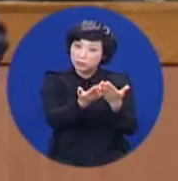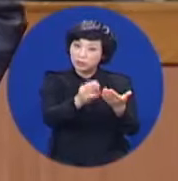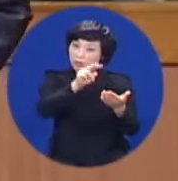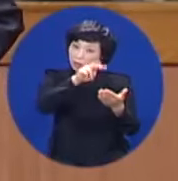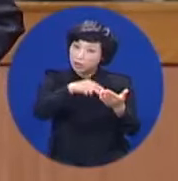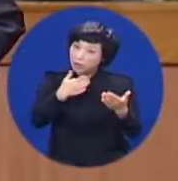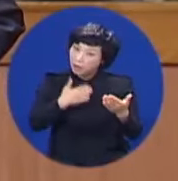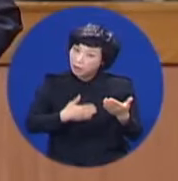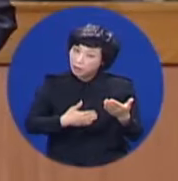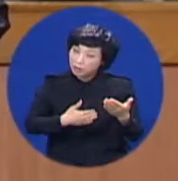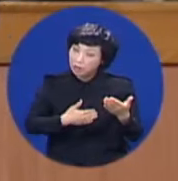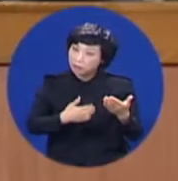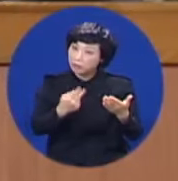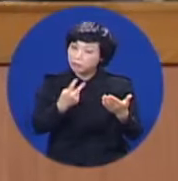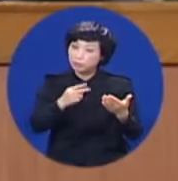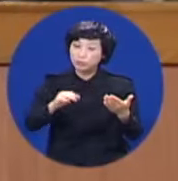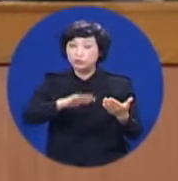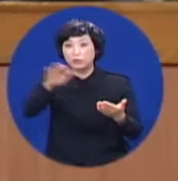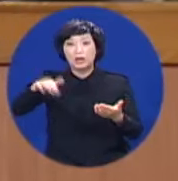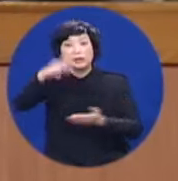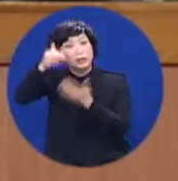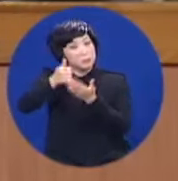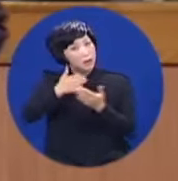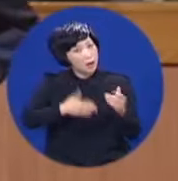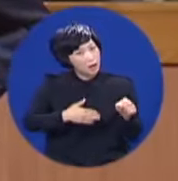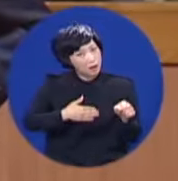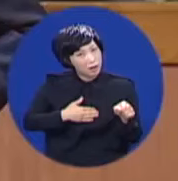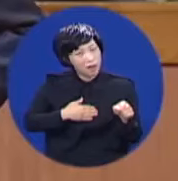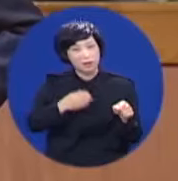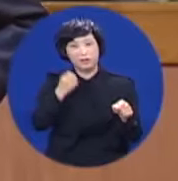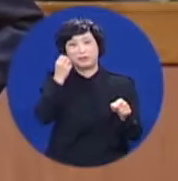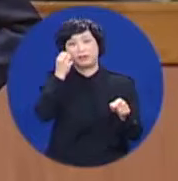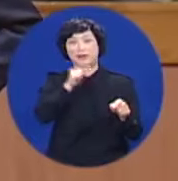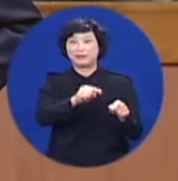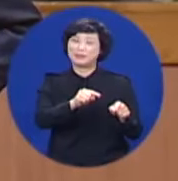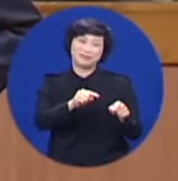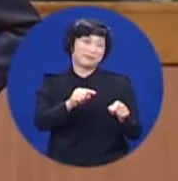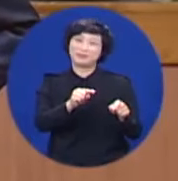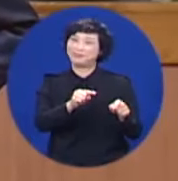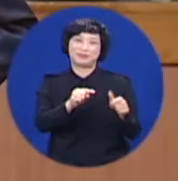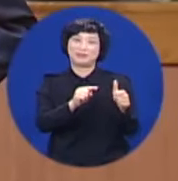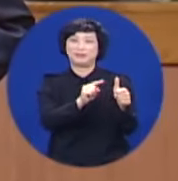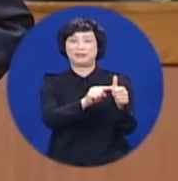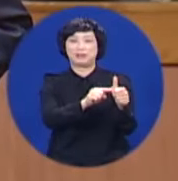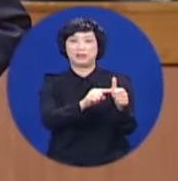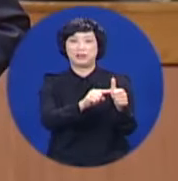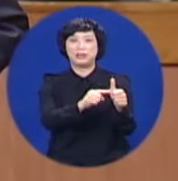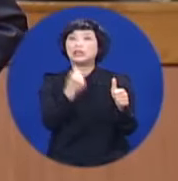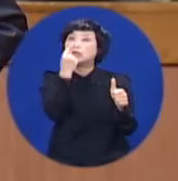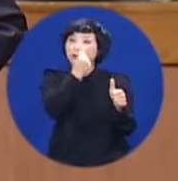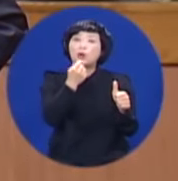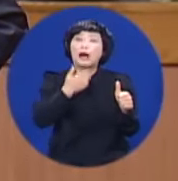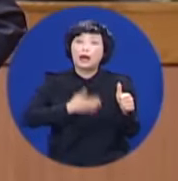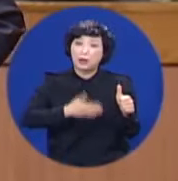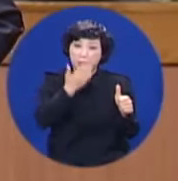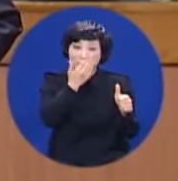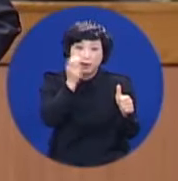알고 우리가 하나님을 안다면 그 사람은 학문적으로 알 수